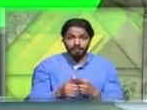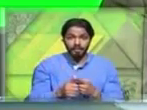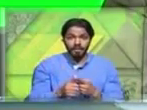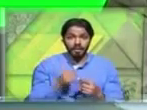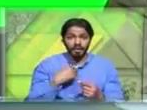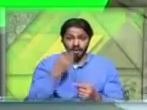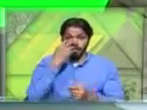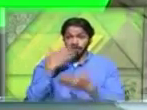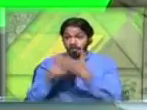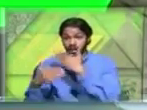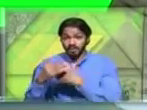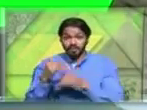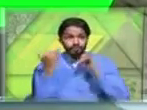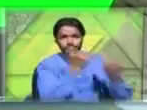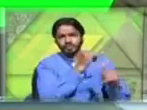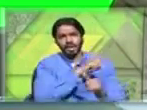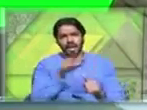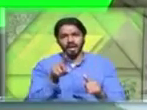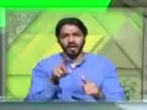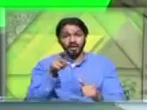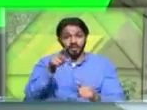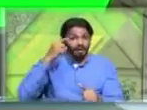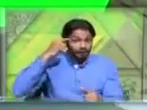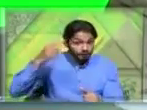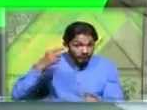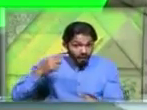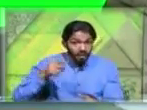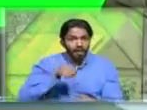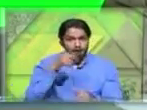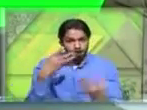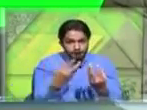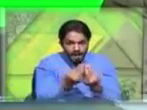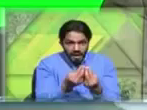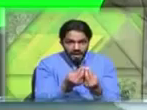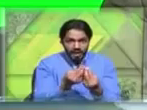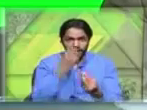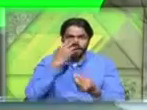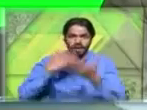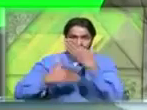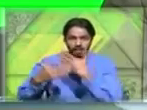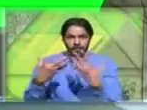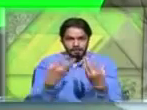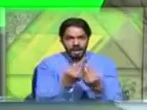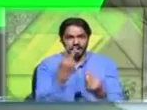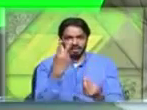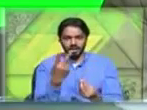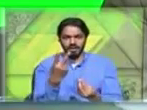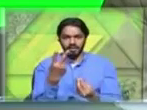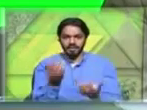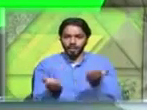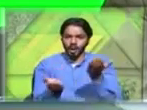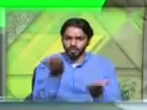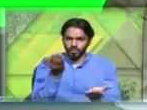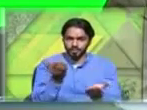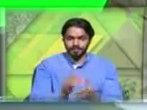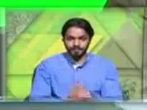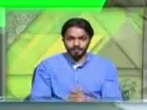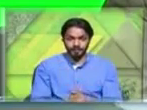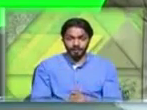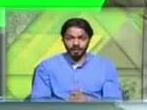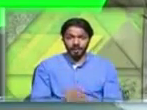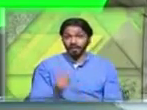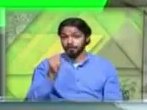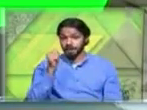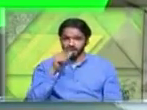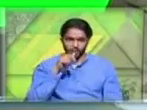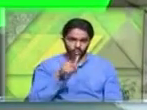المنصرمة المقاوم الثاني من مقومات منهج النبي صلى الله عليه وسلم في الدعوة إلى الله تبارك وتعالى، هو التجرد والعدل والإنصاف.